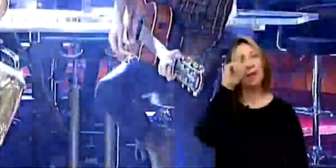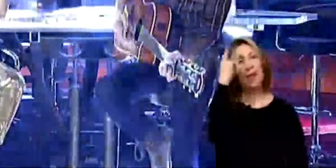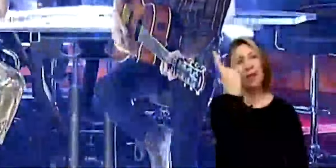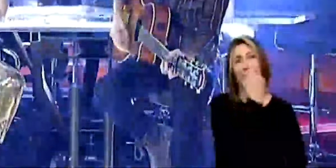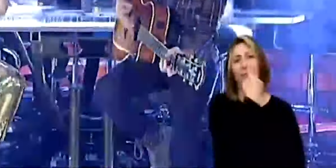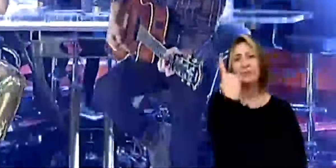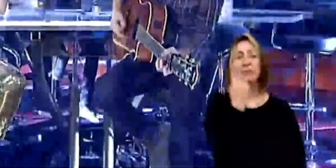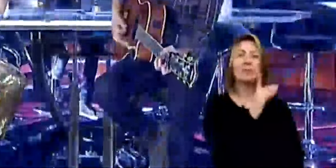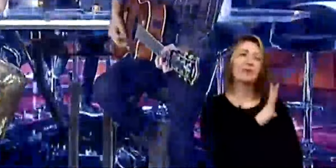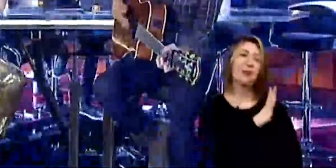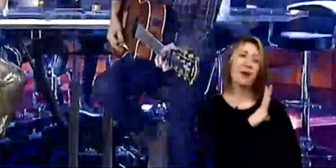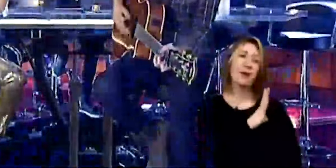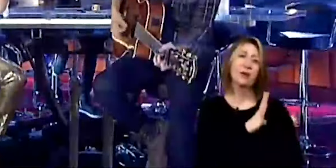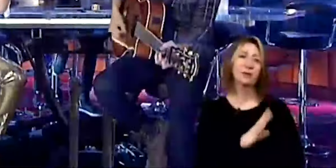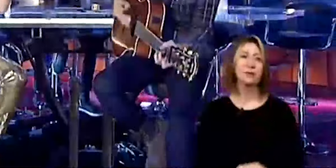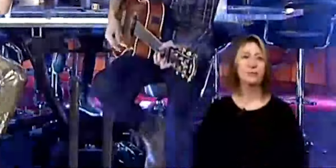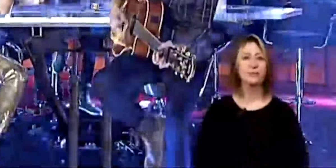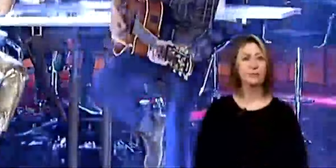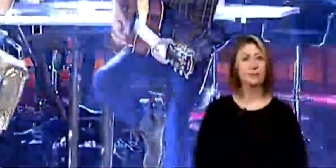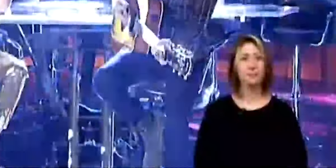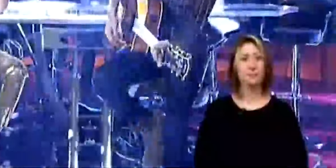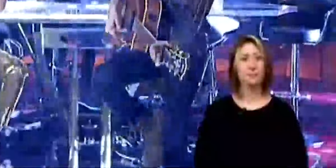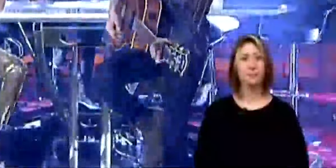yalnızlık var.